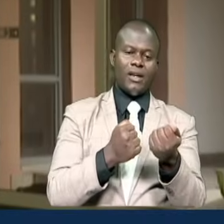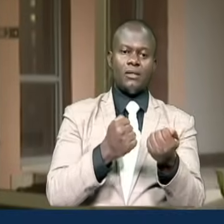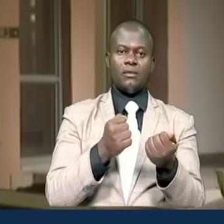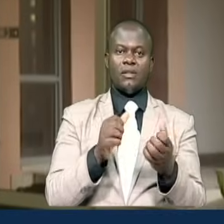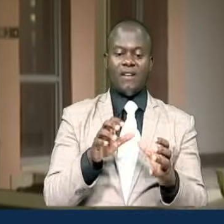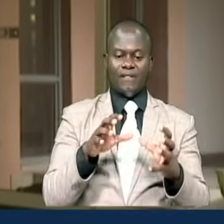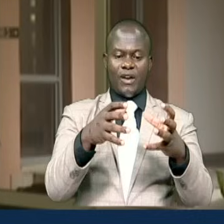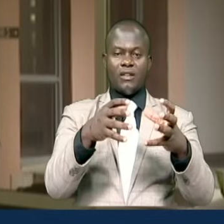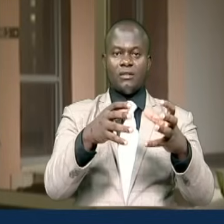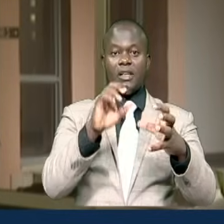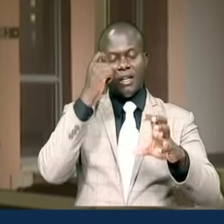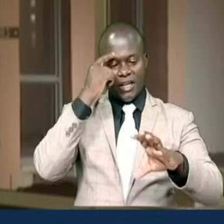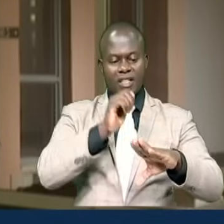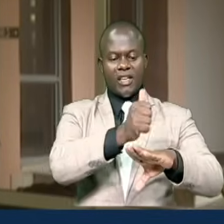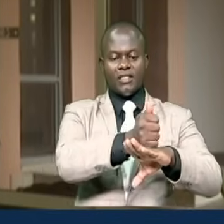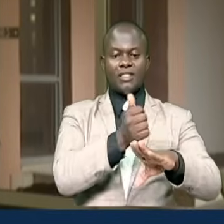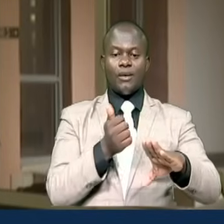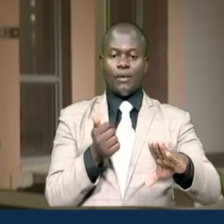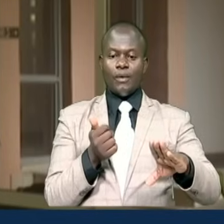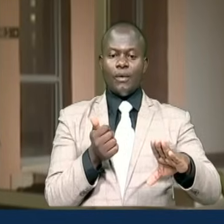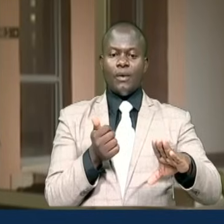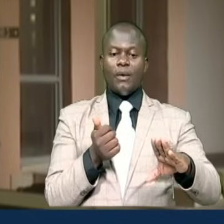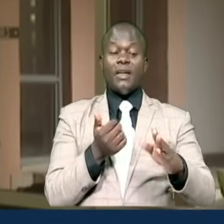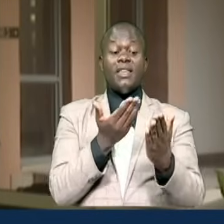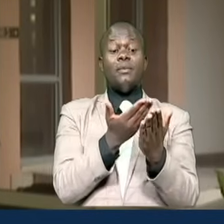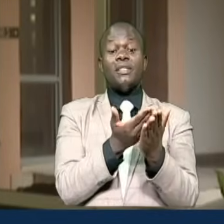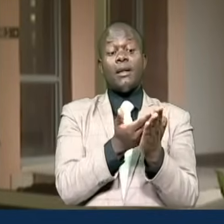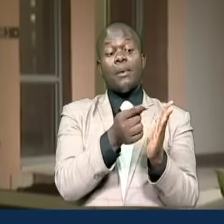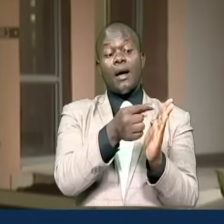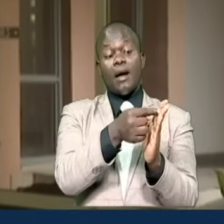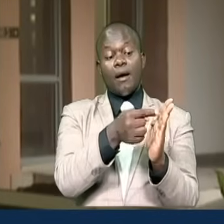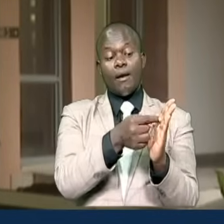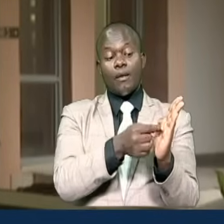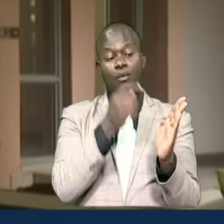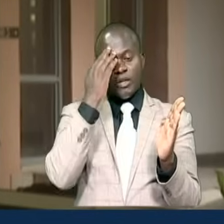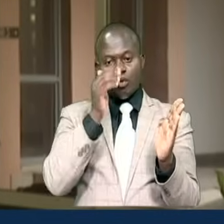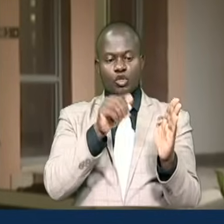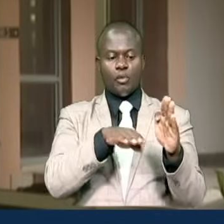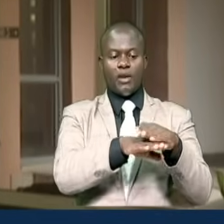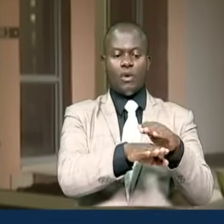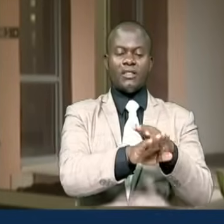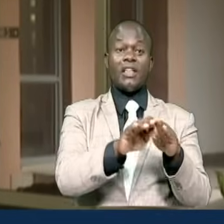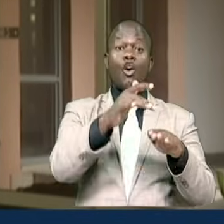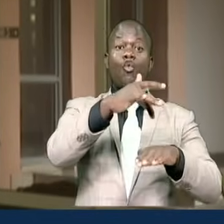yagishyiraho ko requirements kugira ngo babashe ku accessing ayo mafaranga